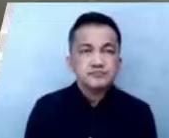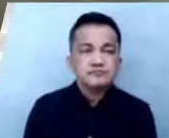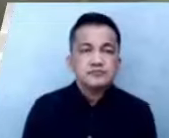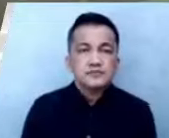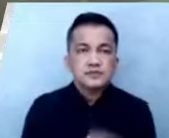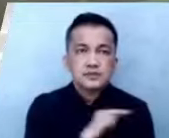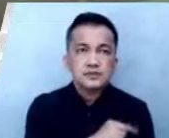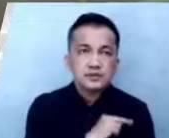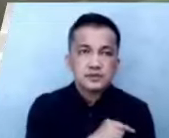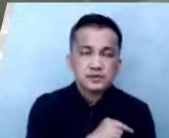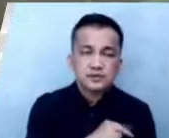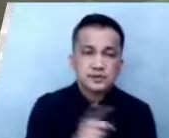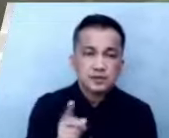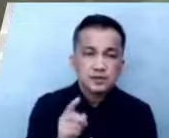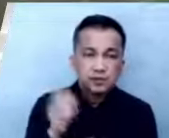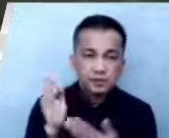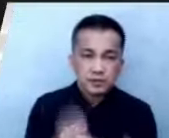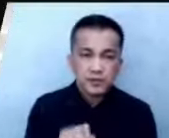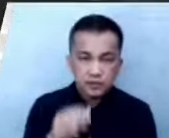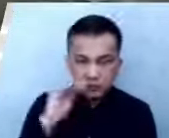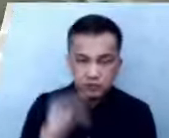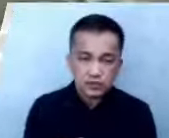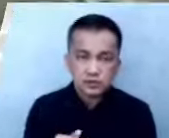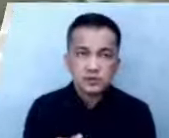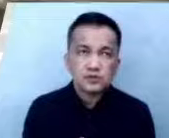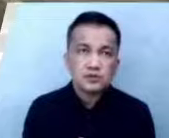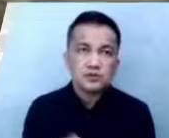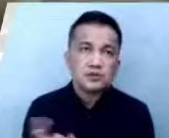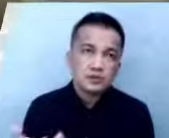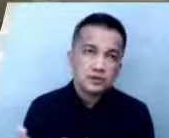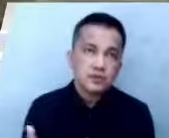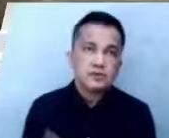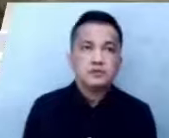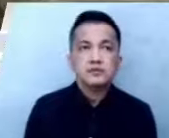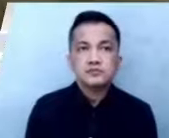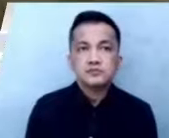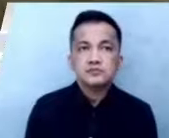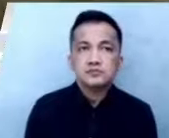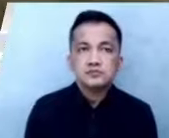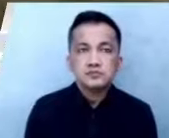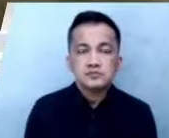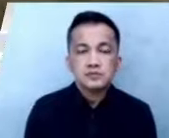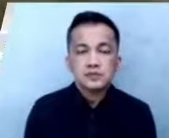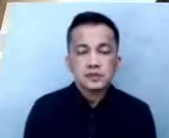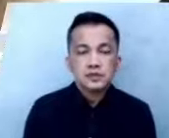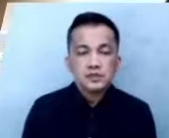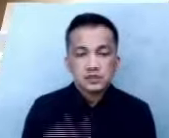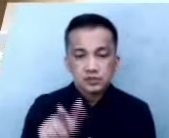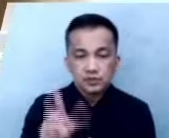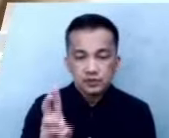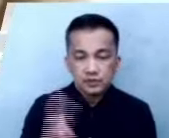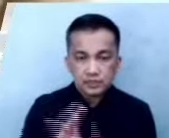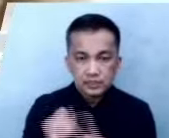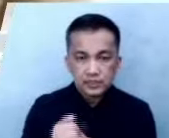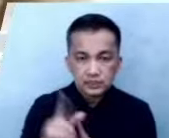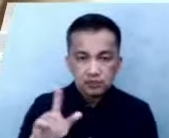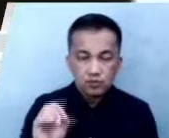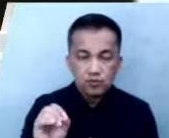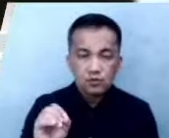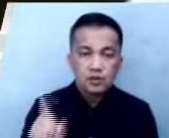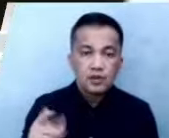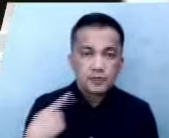ang supply, ayun, tataas ulit yung presyo. Sa 26 na barangay sa Lobo, Batangas, halimbawa, may kaso ng ASF